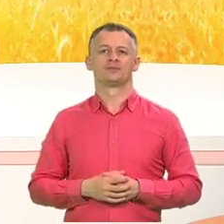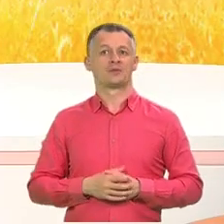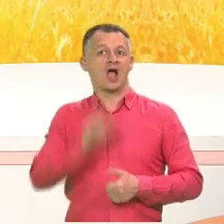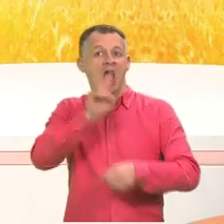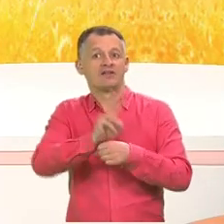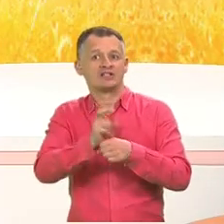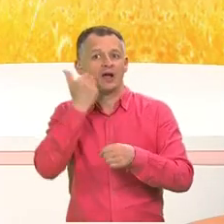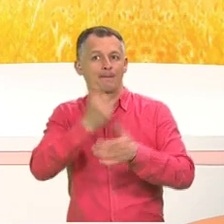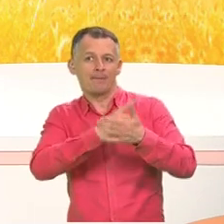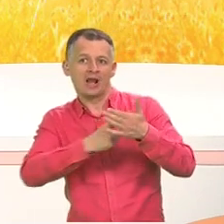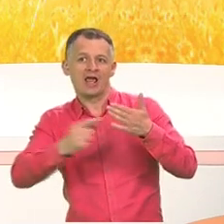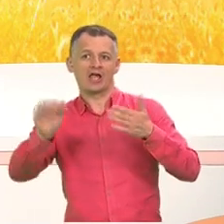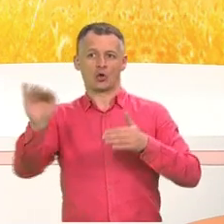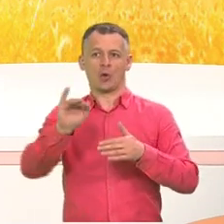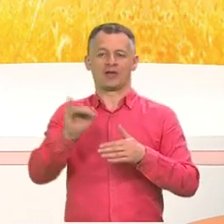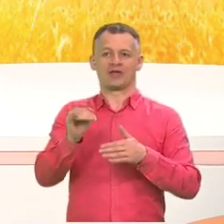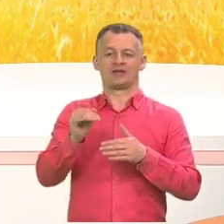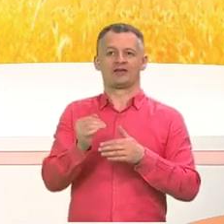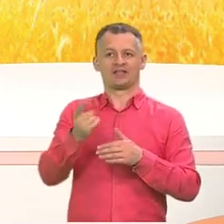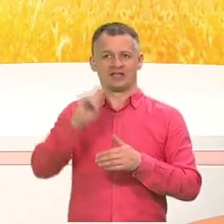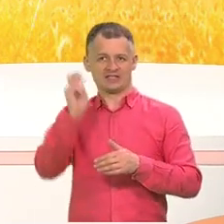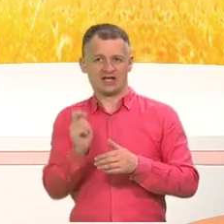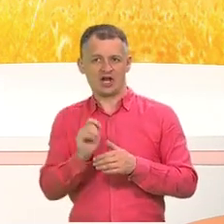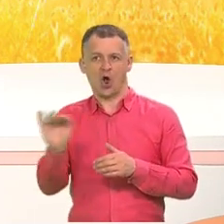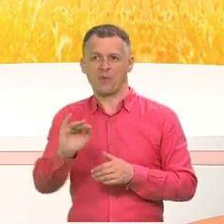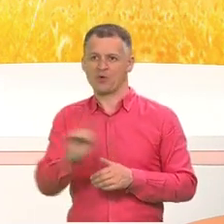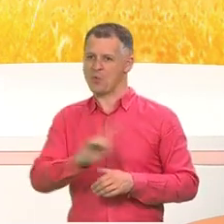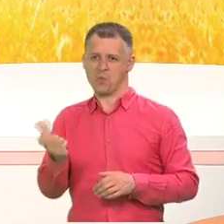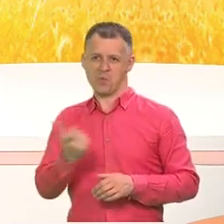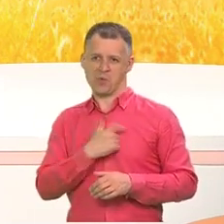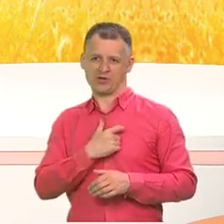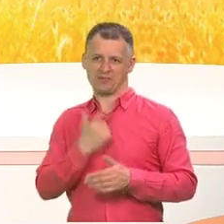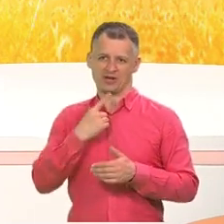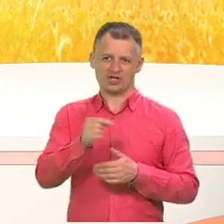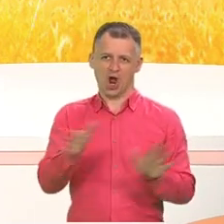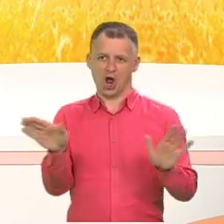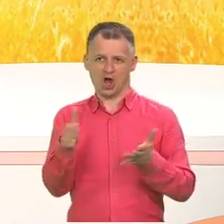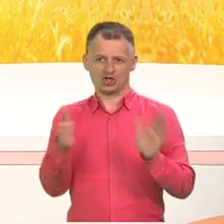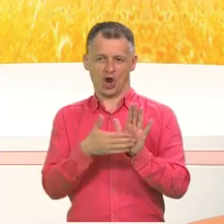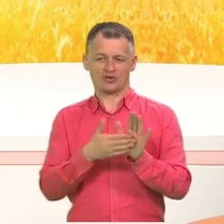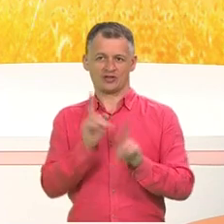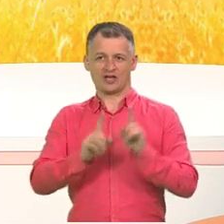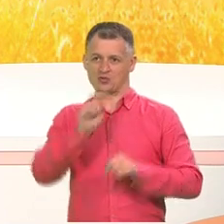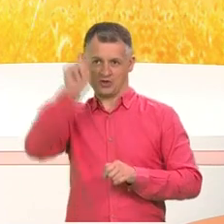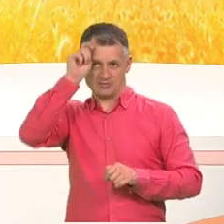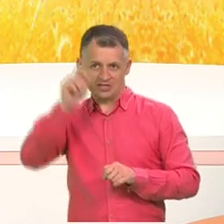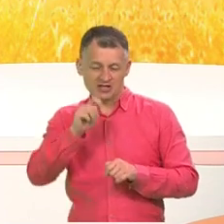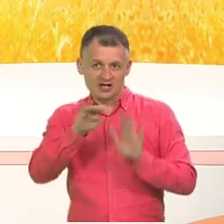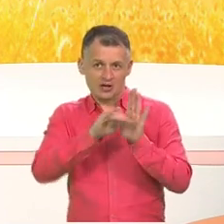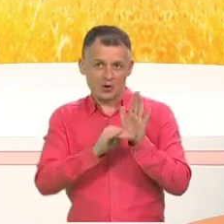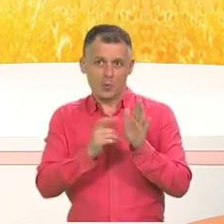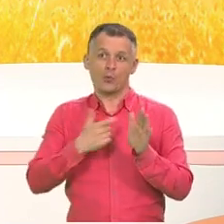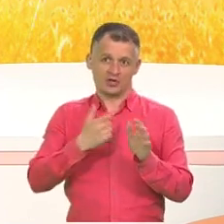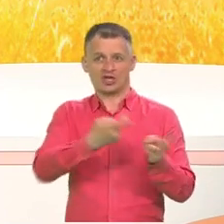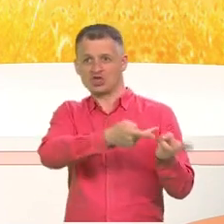Aveți grijă când ieșiți cu copiii din țară în vacanță. Minorii nu pot trece granița în orice condiții. Dacă nu respectați anumite reguli, puteți fi întorși din